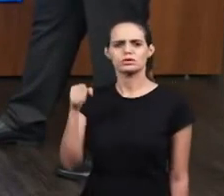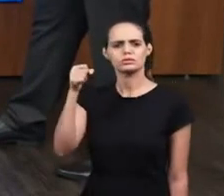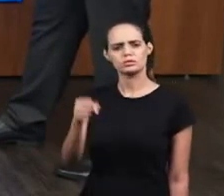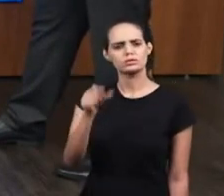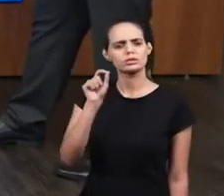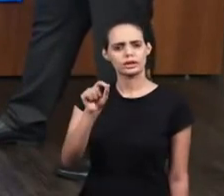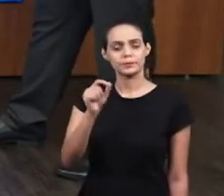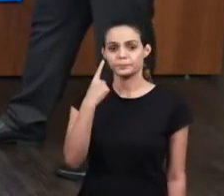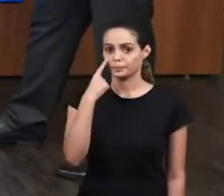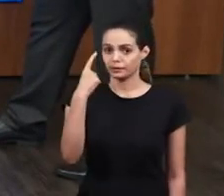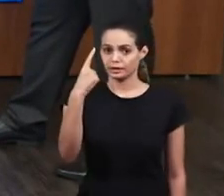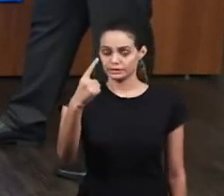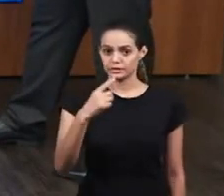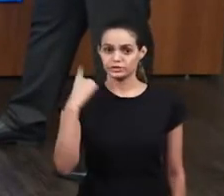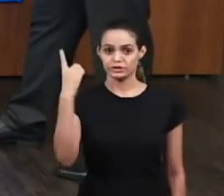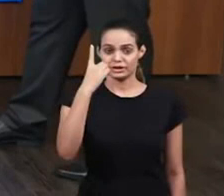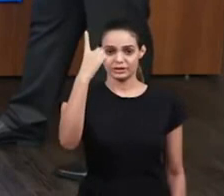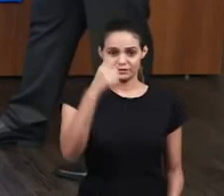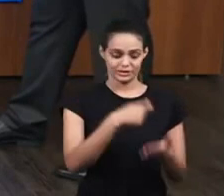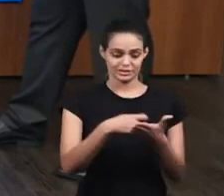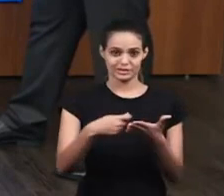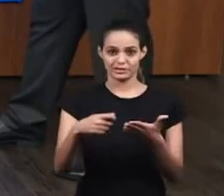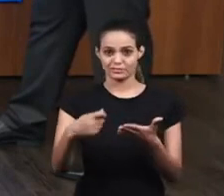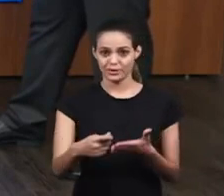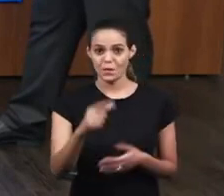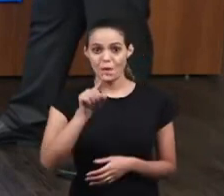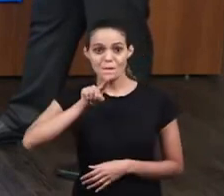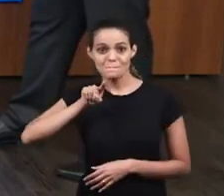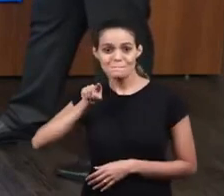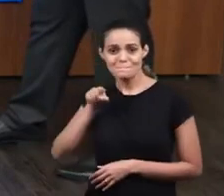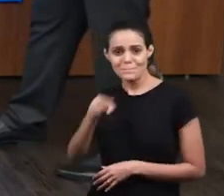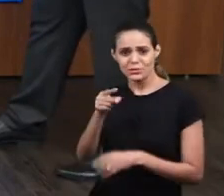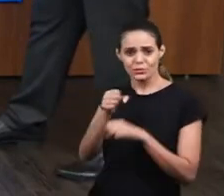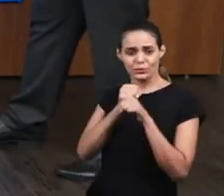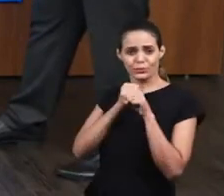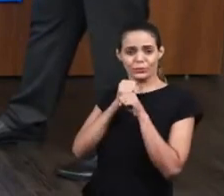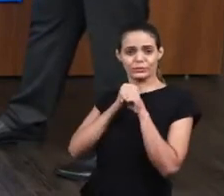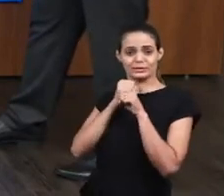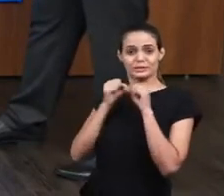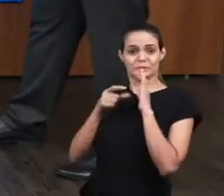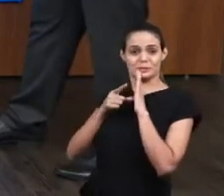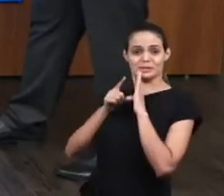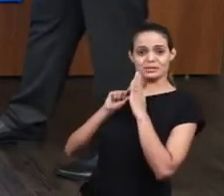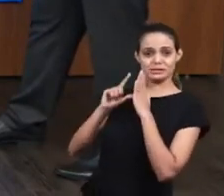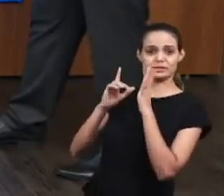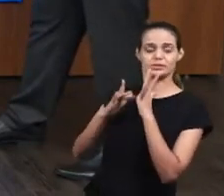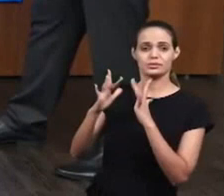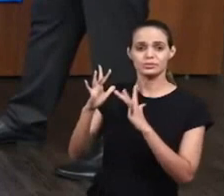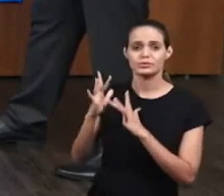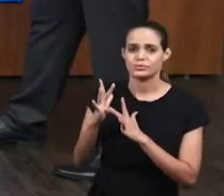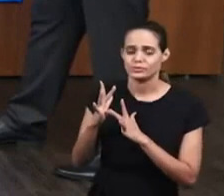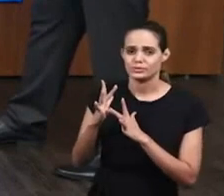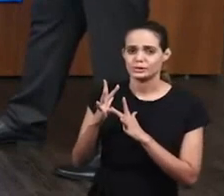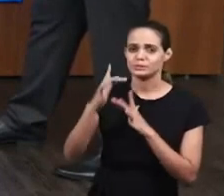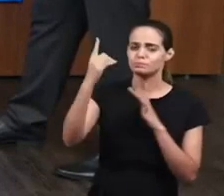Hirte. Von wem spricht David hier? Es ist interessant, dass als David Sergio